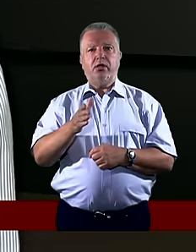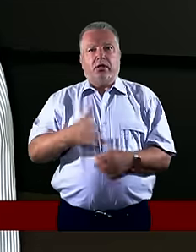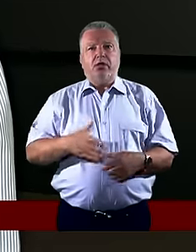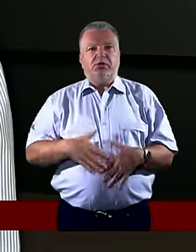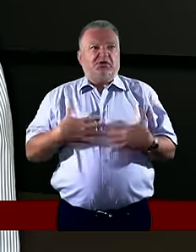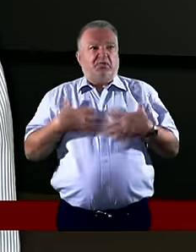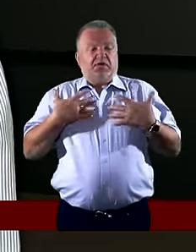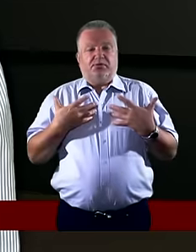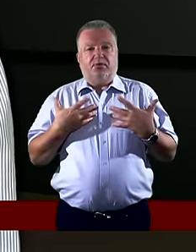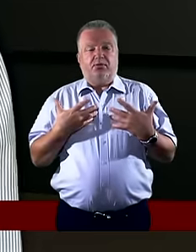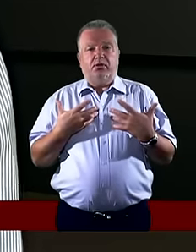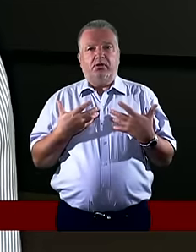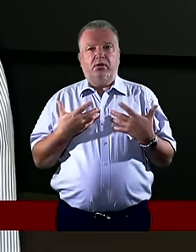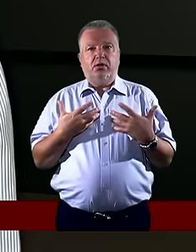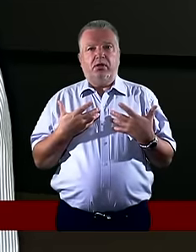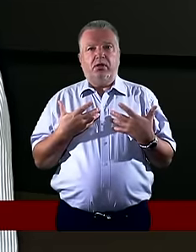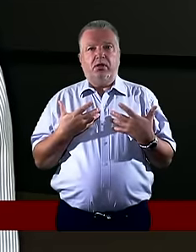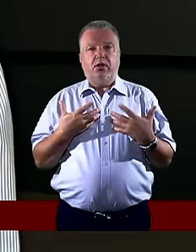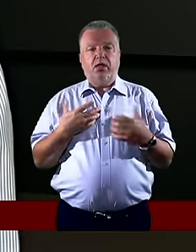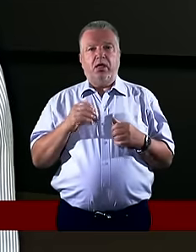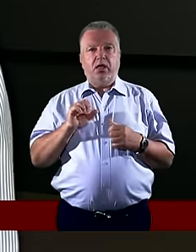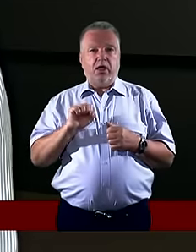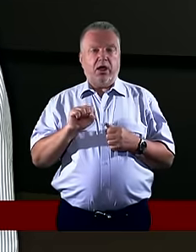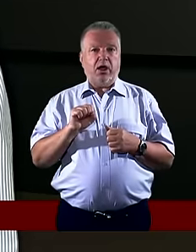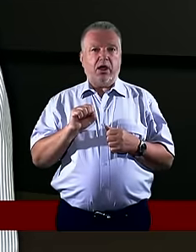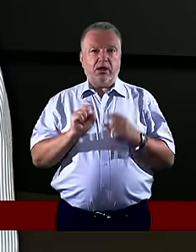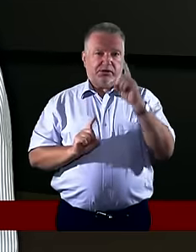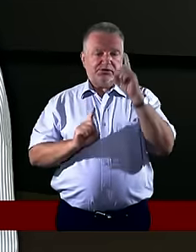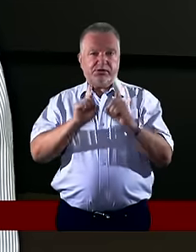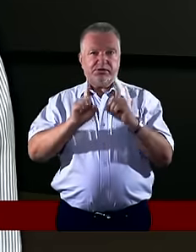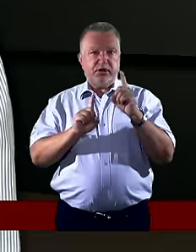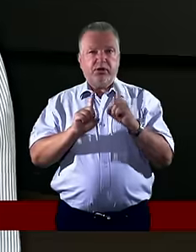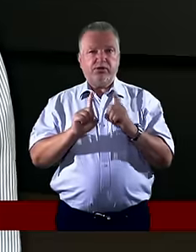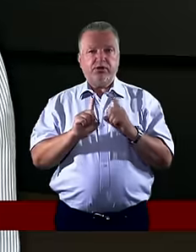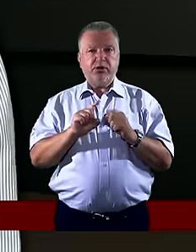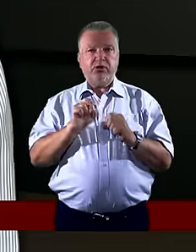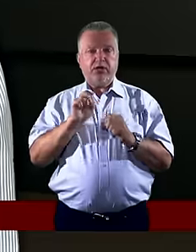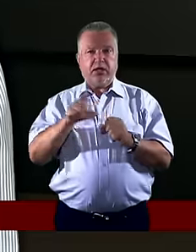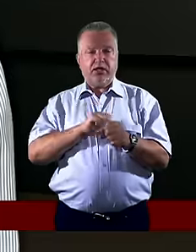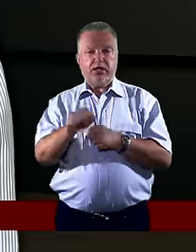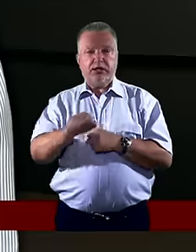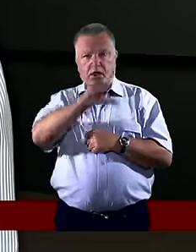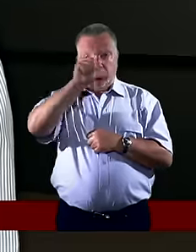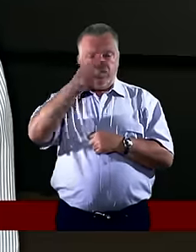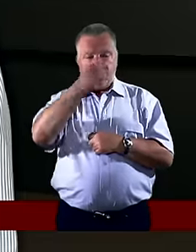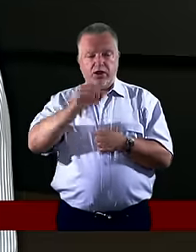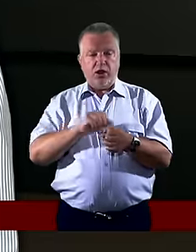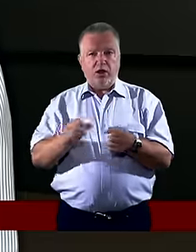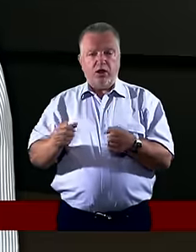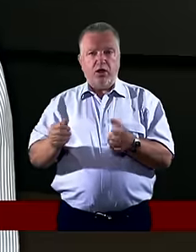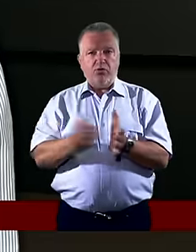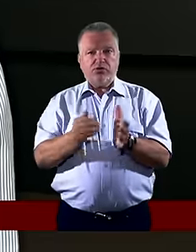wiem, dziwactwem. A niestety ideologia czasami się wiąże z dziwactwem. Ludzie nie